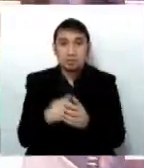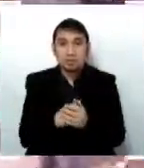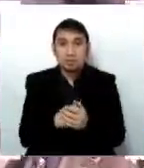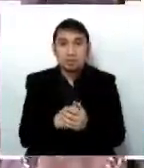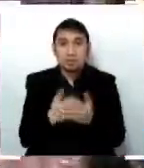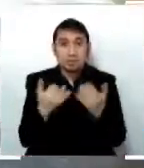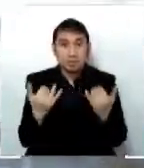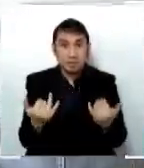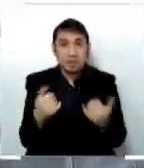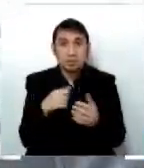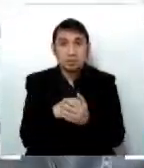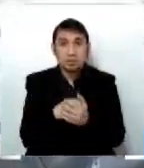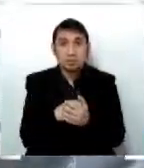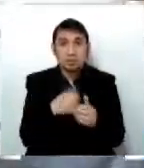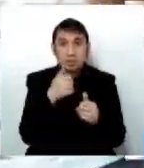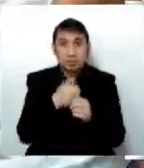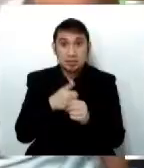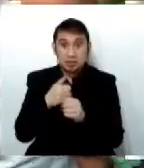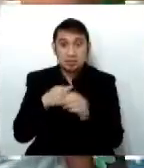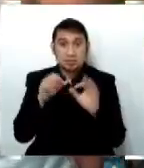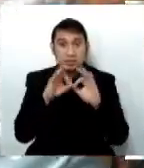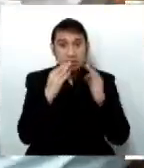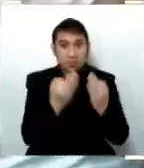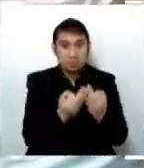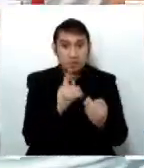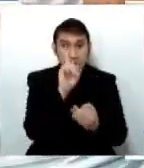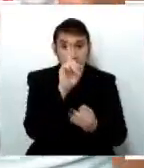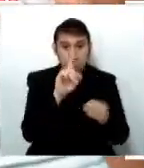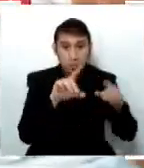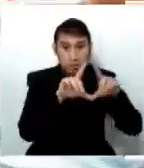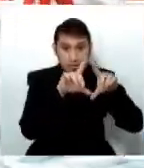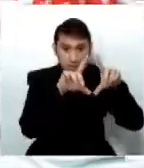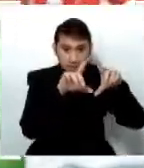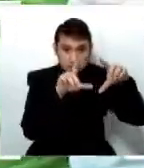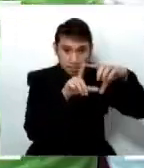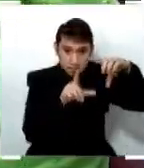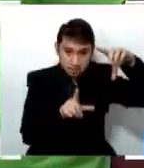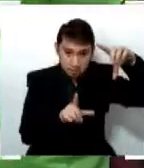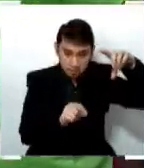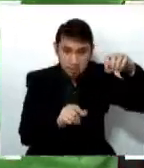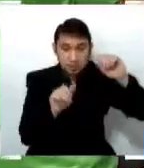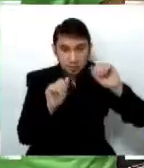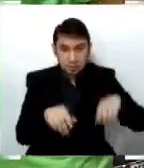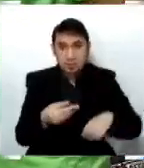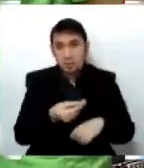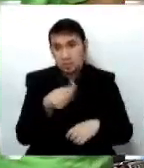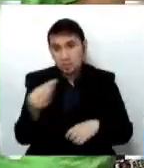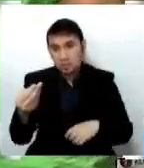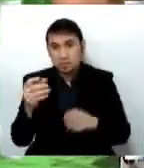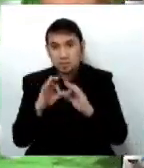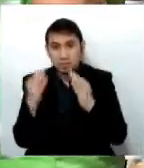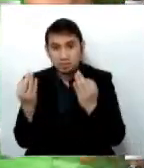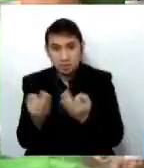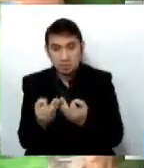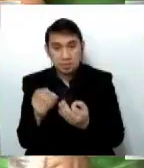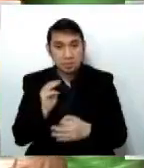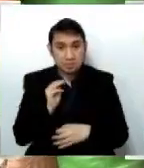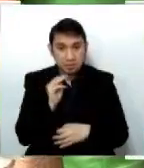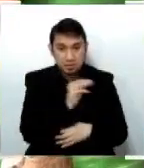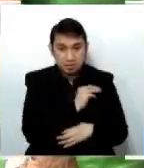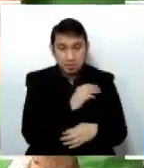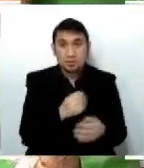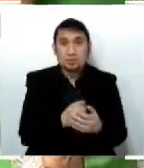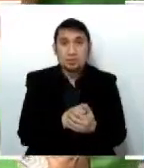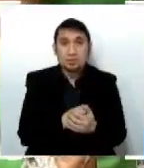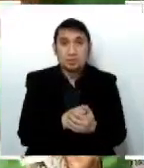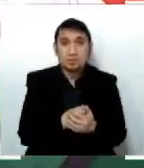quarantine pass kada pamilya. Maaari raw itong ipasa-pasa sa bawat miyembro ng pamilya. Kung authorized person outside of residence o